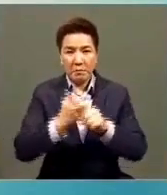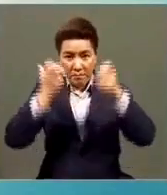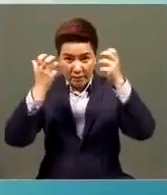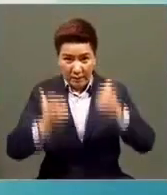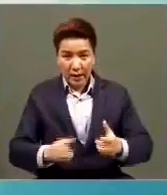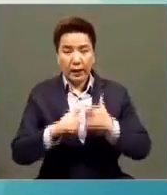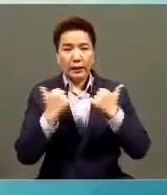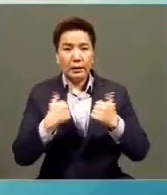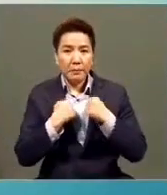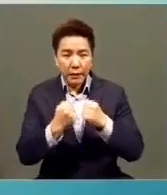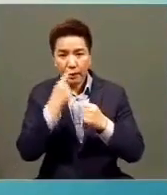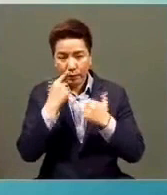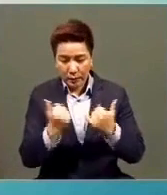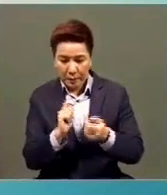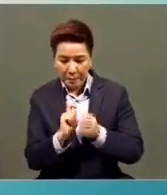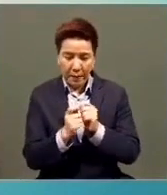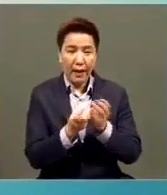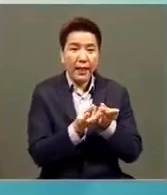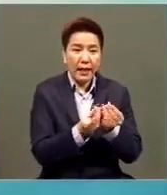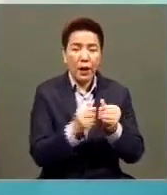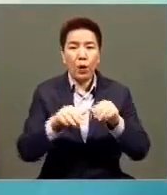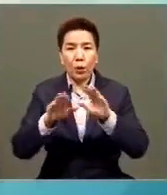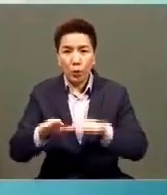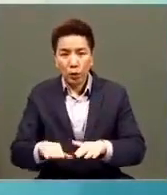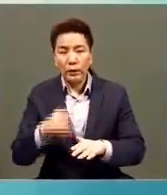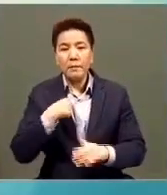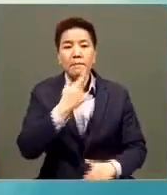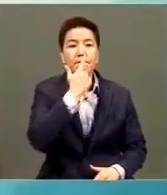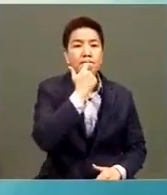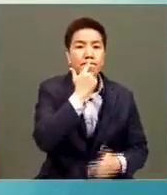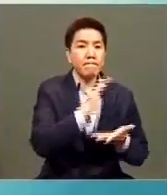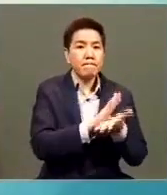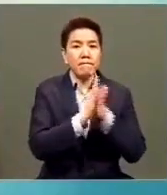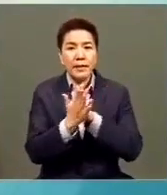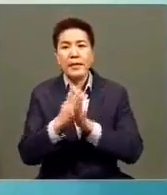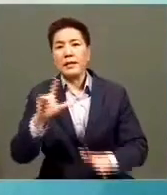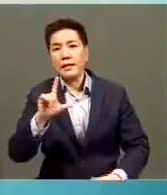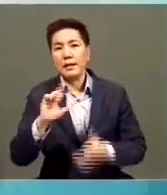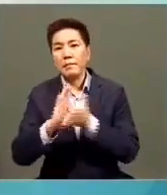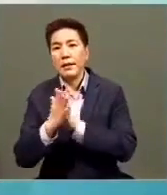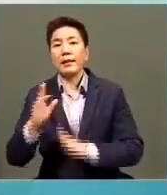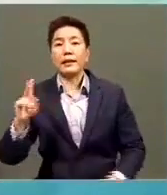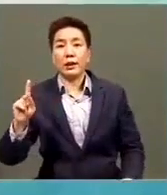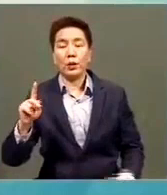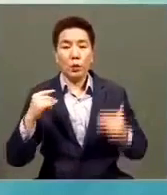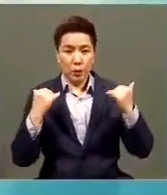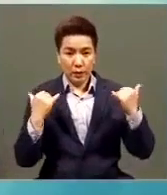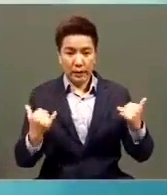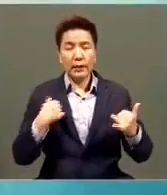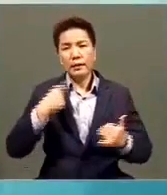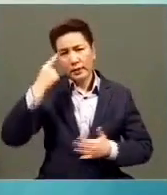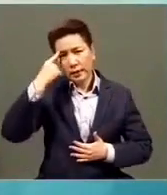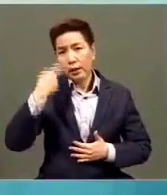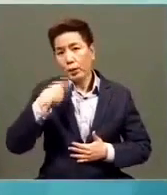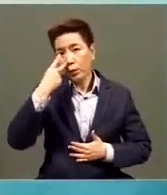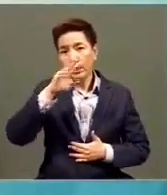แล้วก็พยายามที่จะเปลี่ยนตัวเลขให้ลดลงเปลี่ยนจากสีแดงให้กลายเป็นสีเหลืองสีเขียวมากขึ้นพาไปดูตารางถั